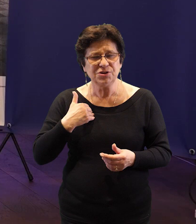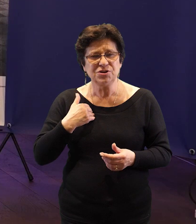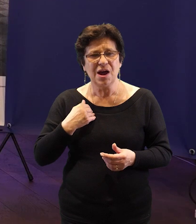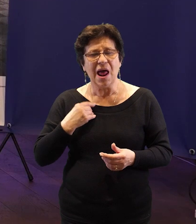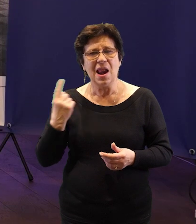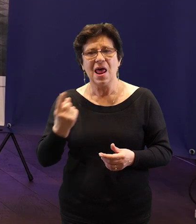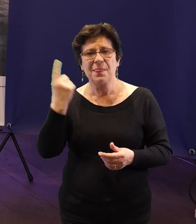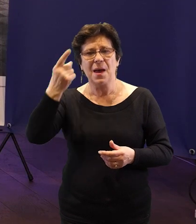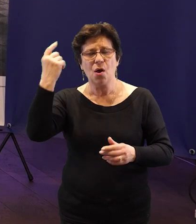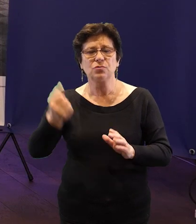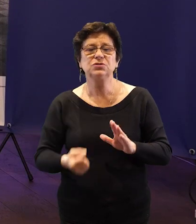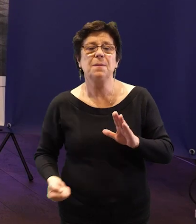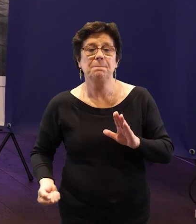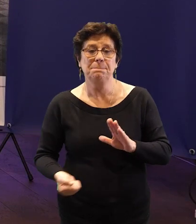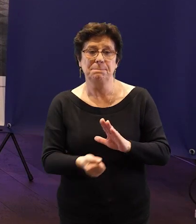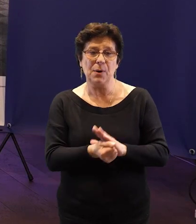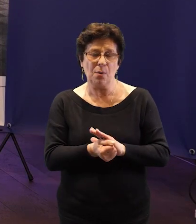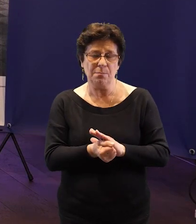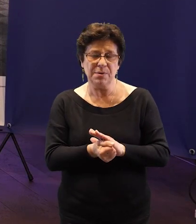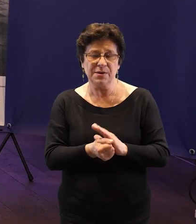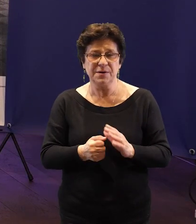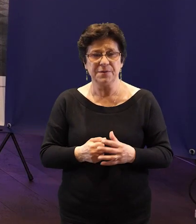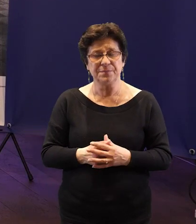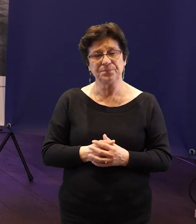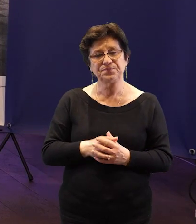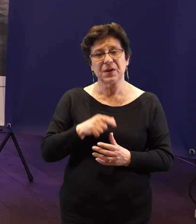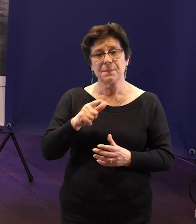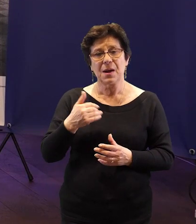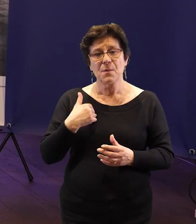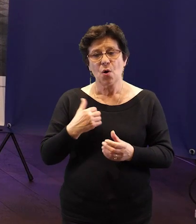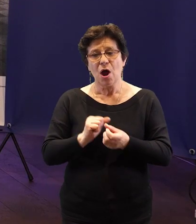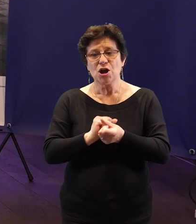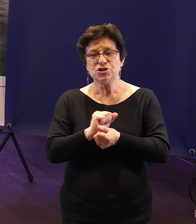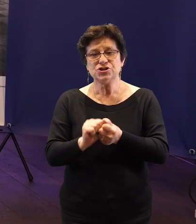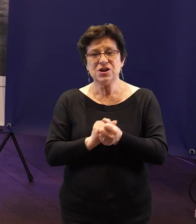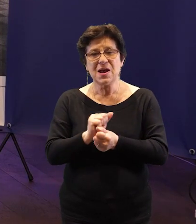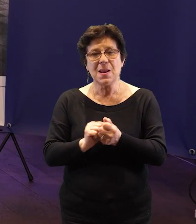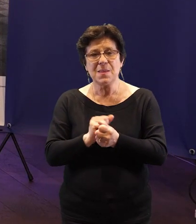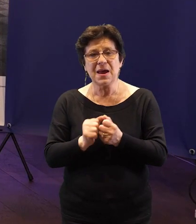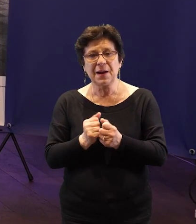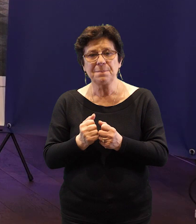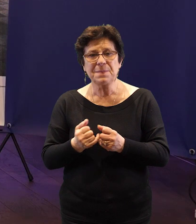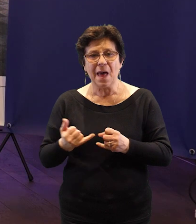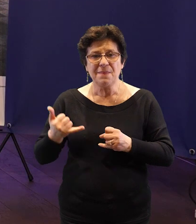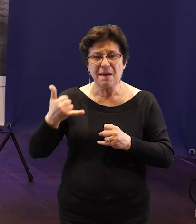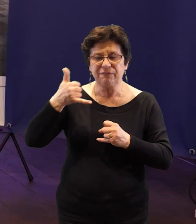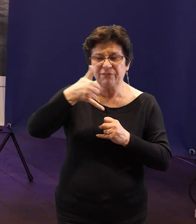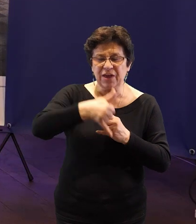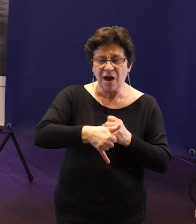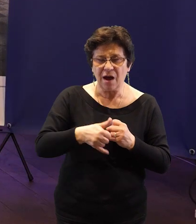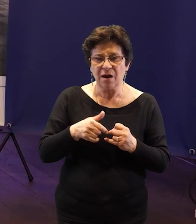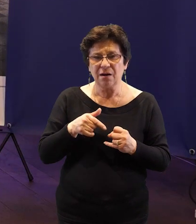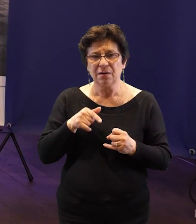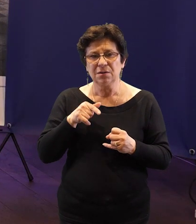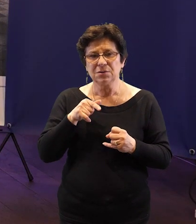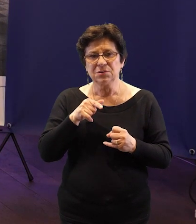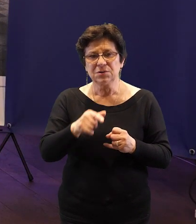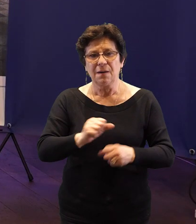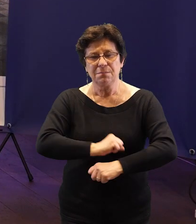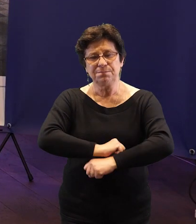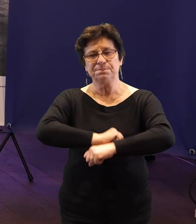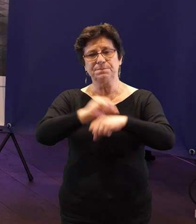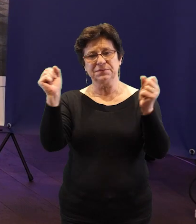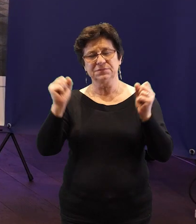rotujące, które napędzane silnikami naftowymi, które gdy dotrą nad cel, skończy